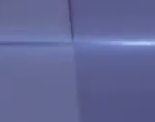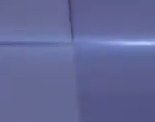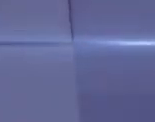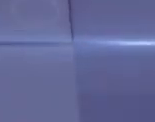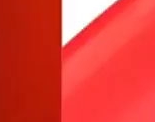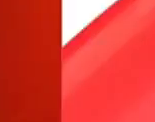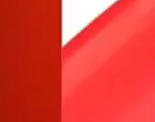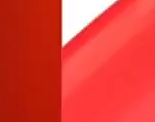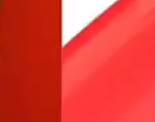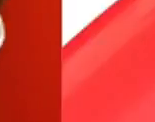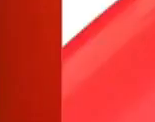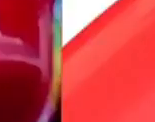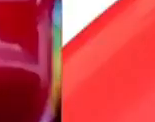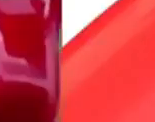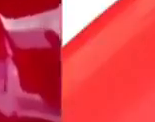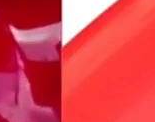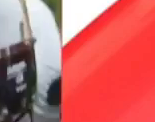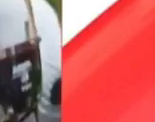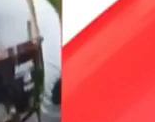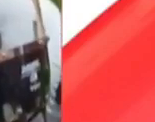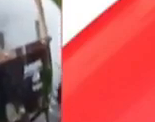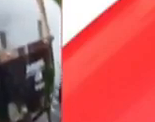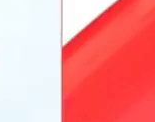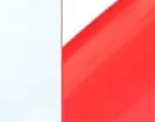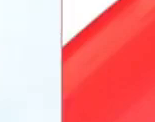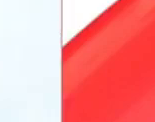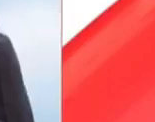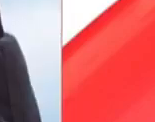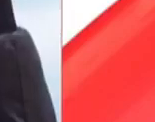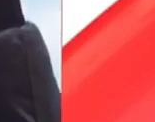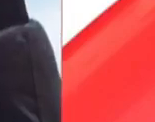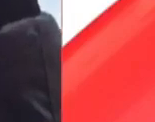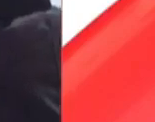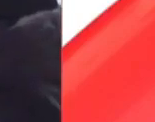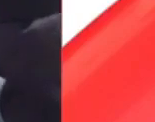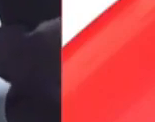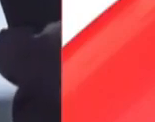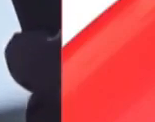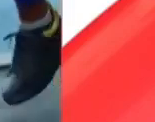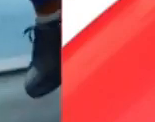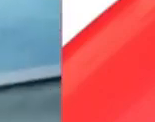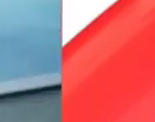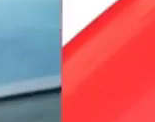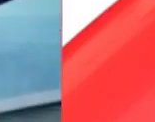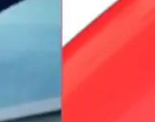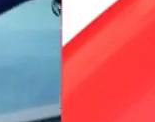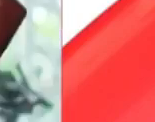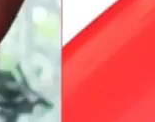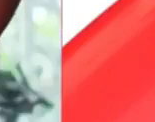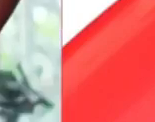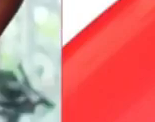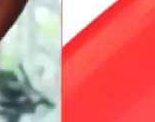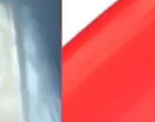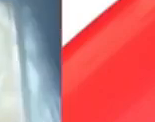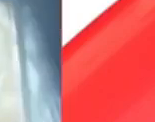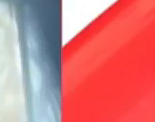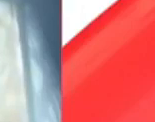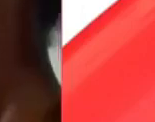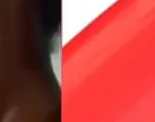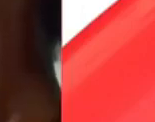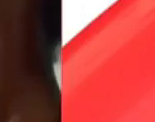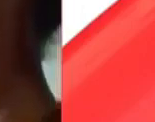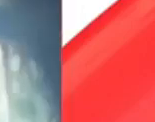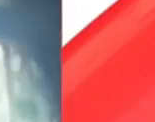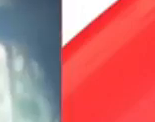mungatali iko mfufu. Patito soka numpa, hemanga tona genda. Kenya unta esu sekodia. Alasoga miuse ni